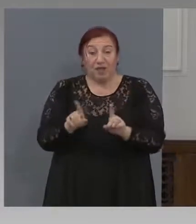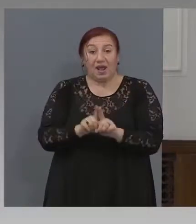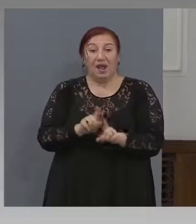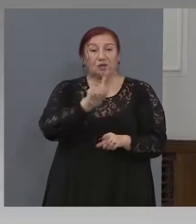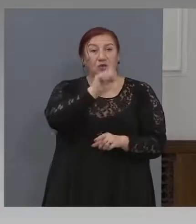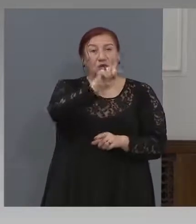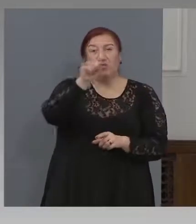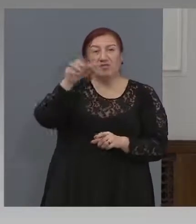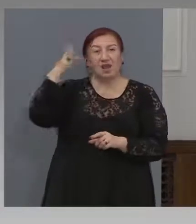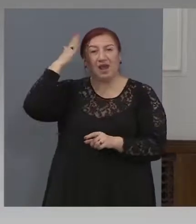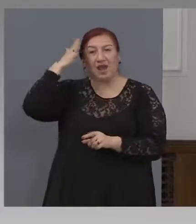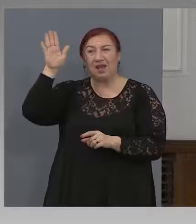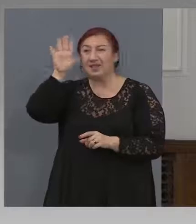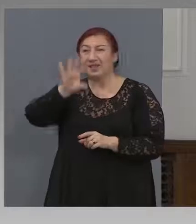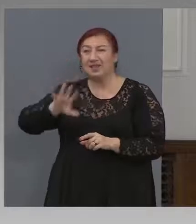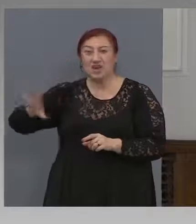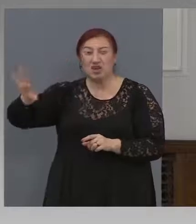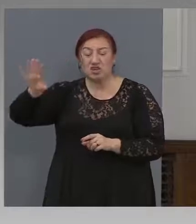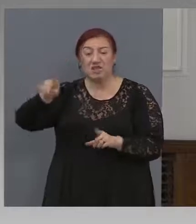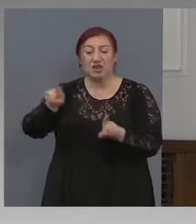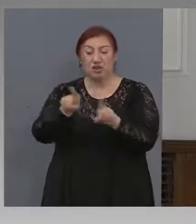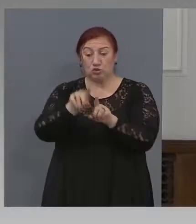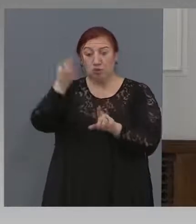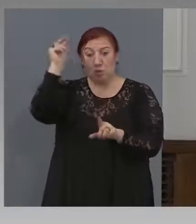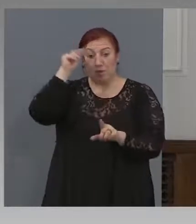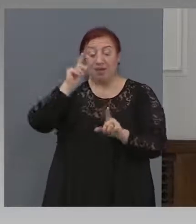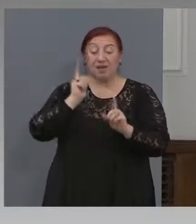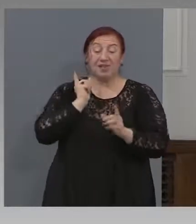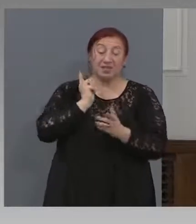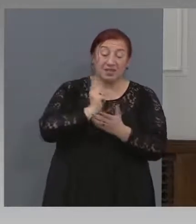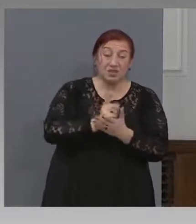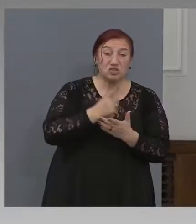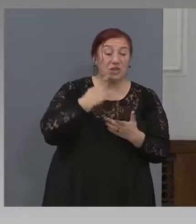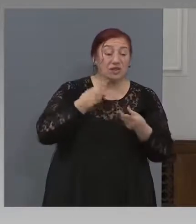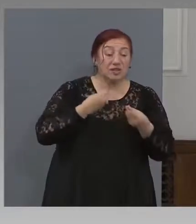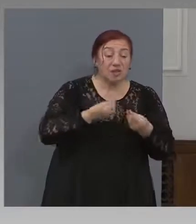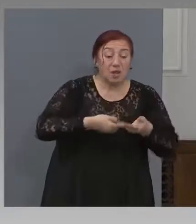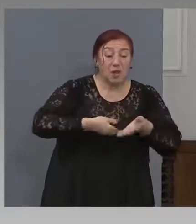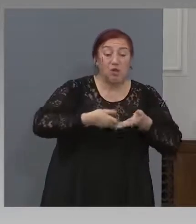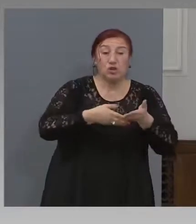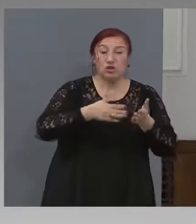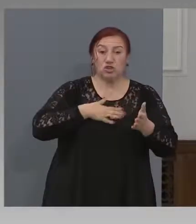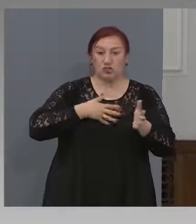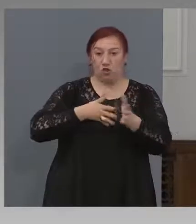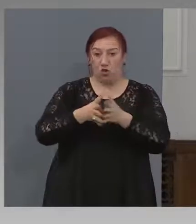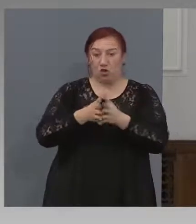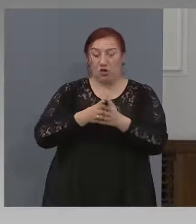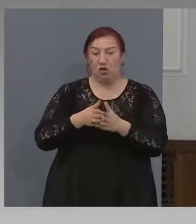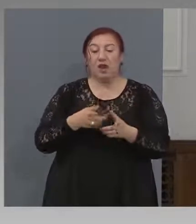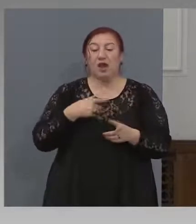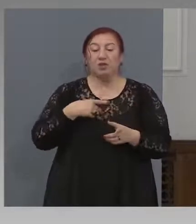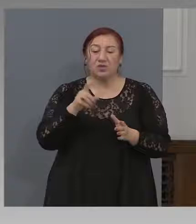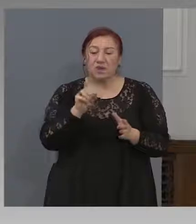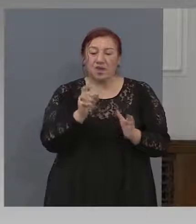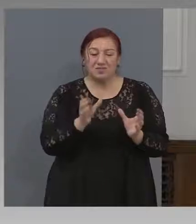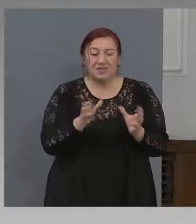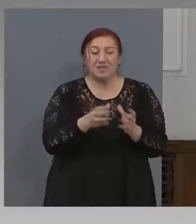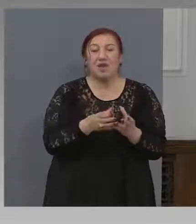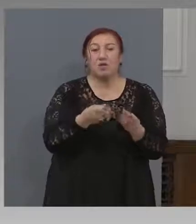страна, така и България е длъжна да се погрижи за хората си, като най-уязвими са